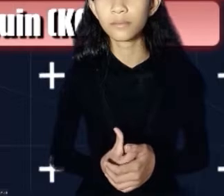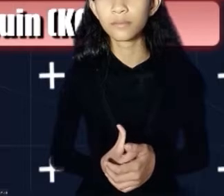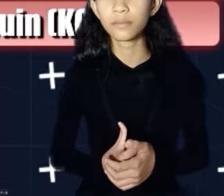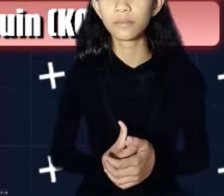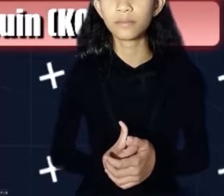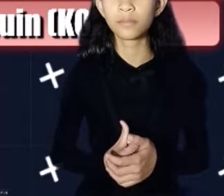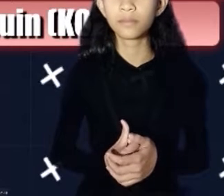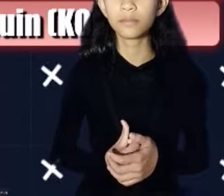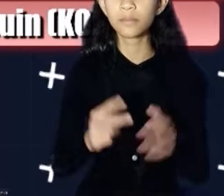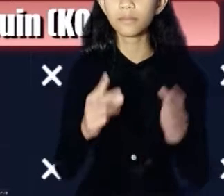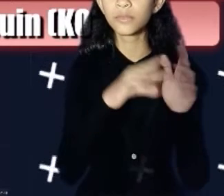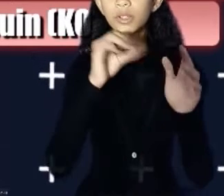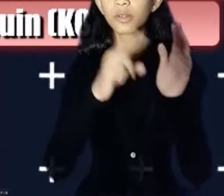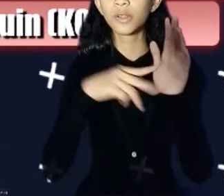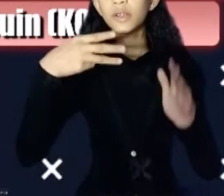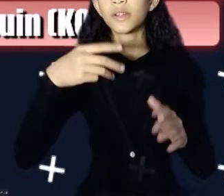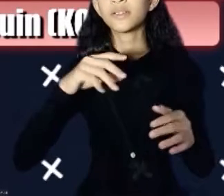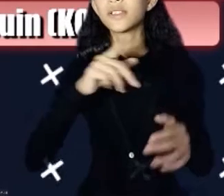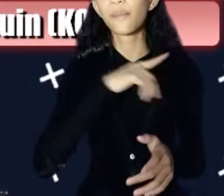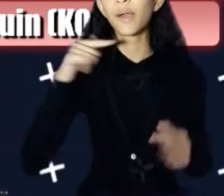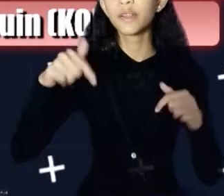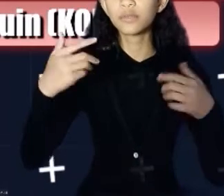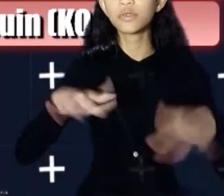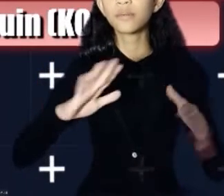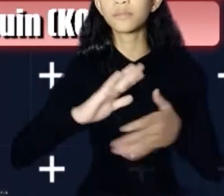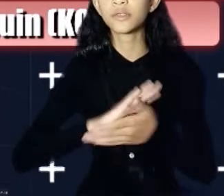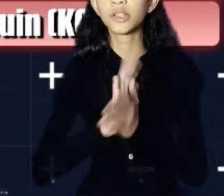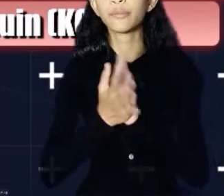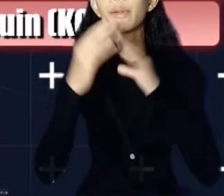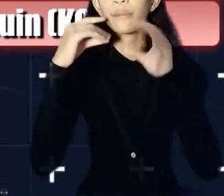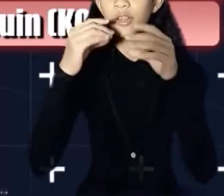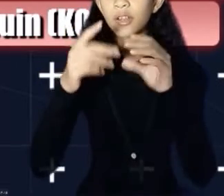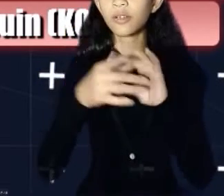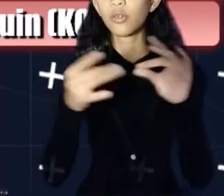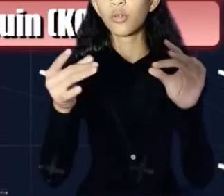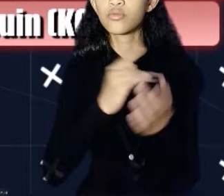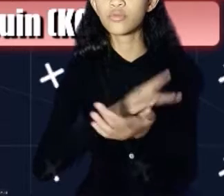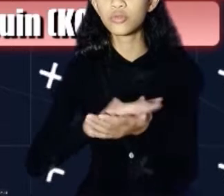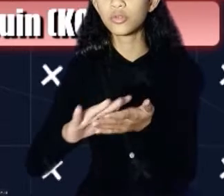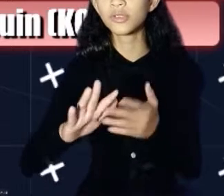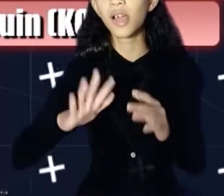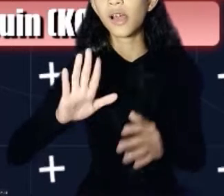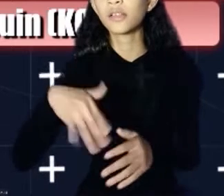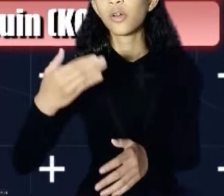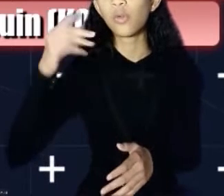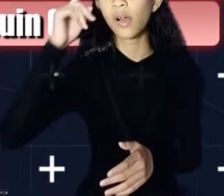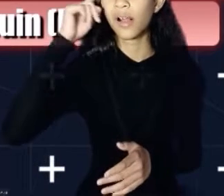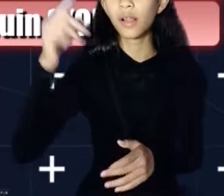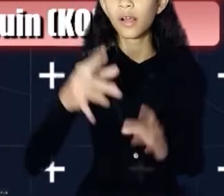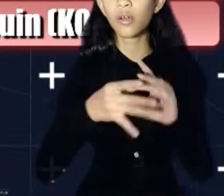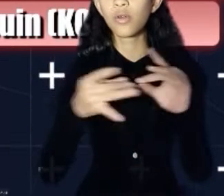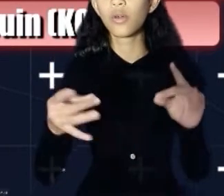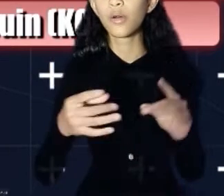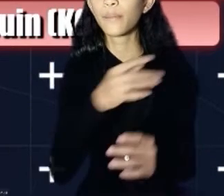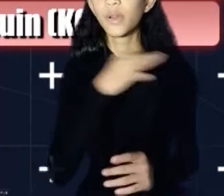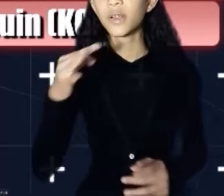selama ini sudah jadi bagian pembicaraan tentang Roh Kudus atau Allah Roh pendeta Tolong